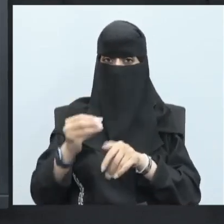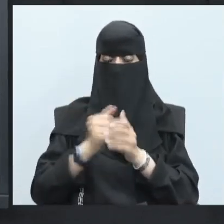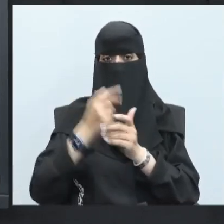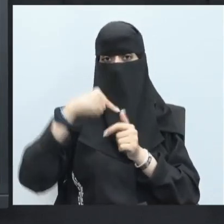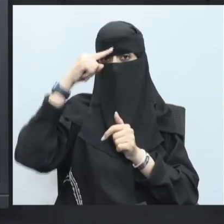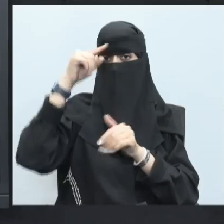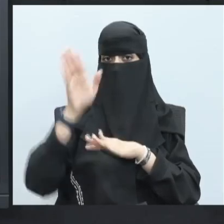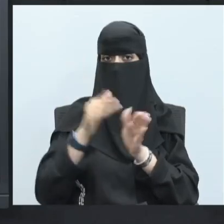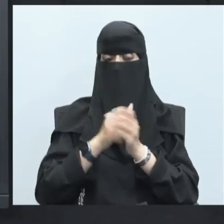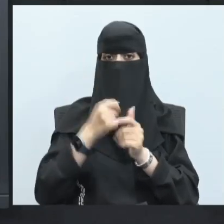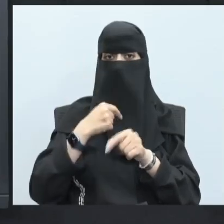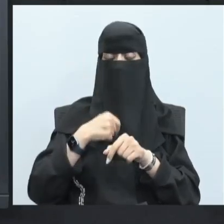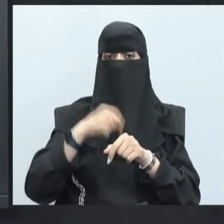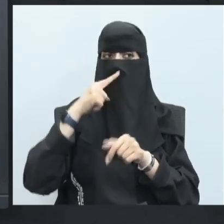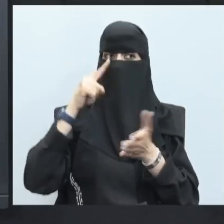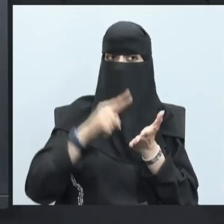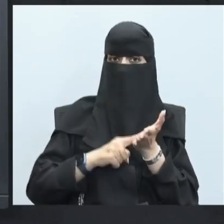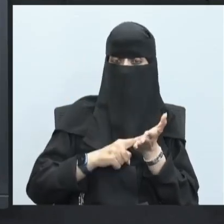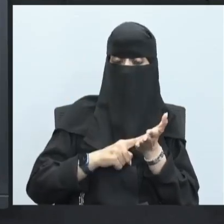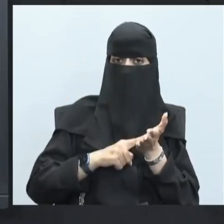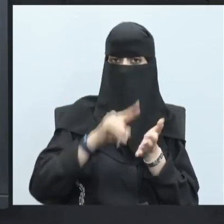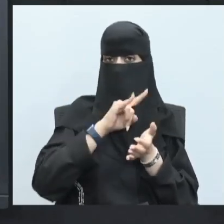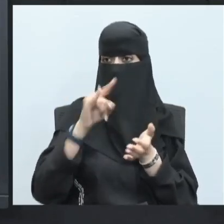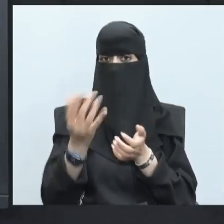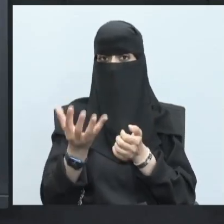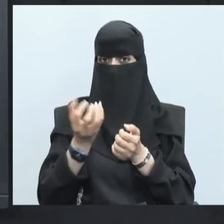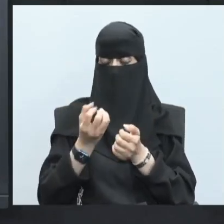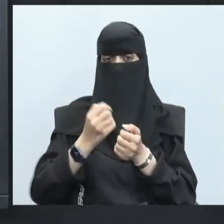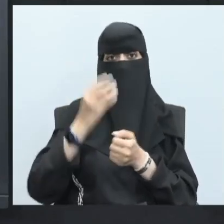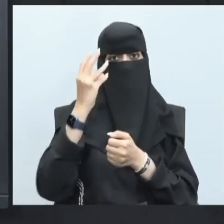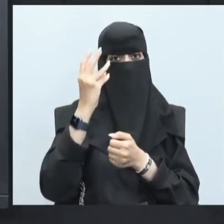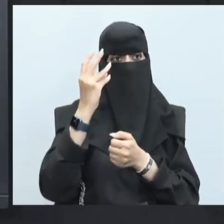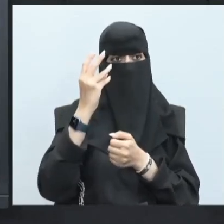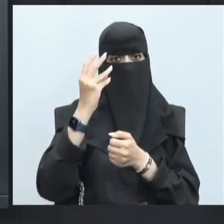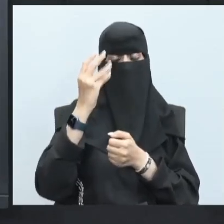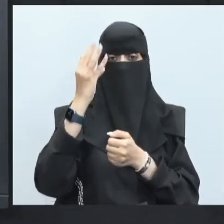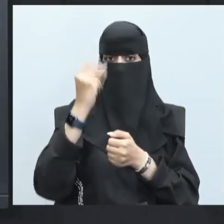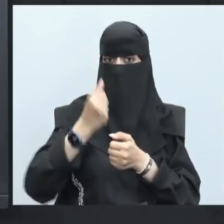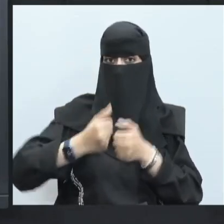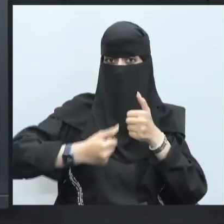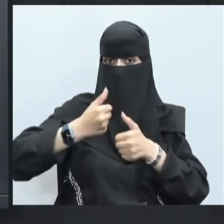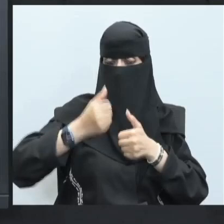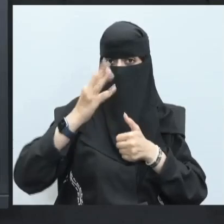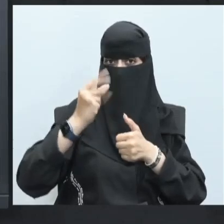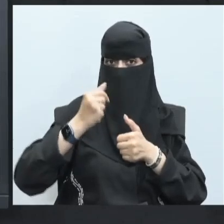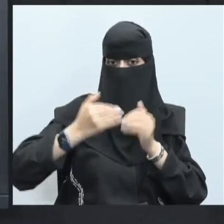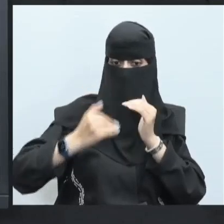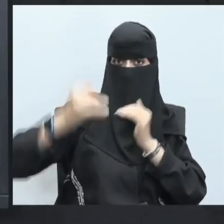مثلا اذا لم تاتي بدرجات او اذا لم تحصل على درجات